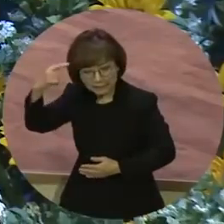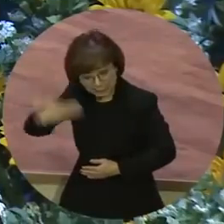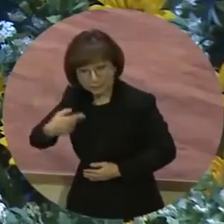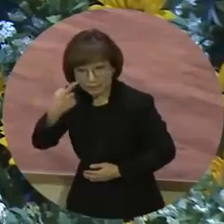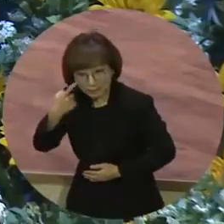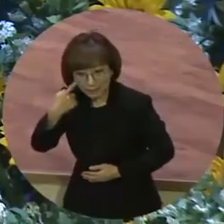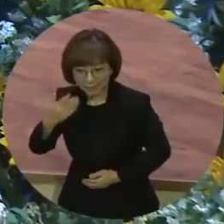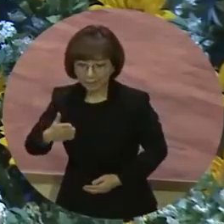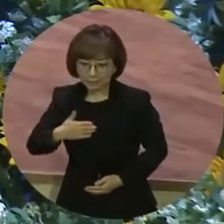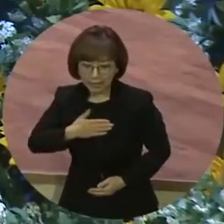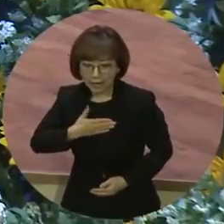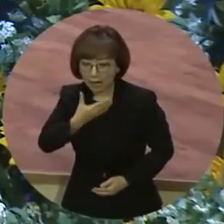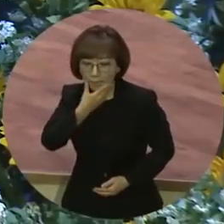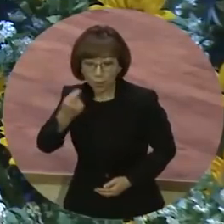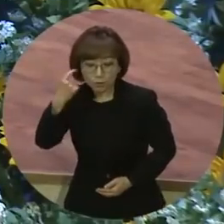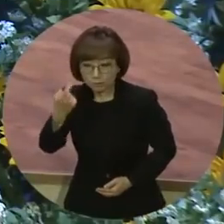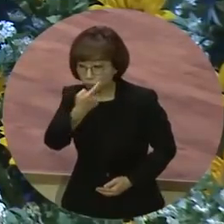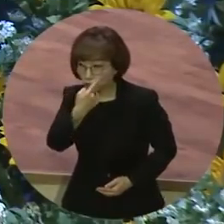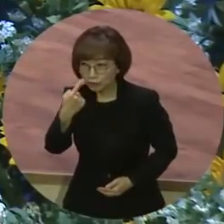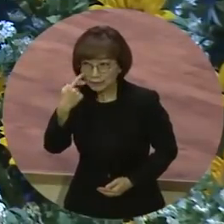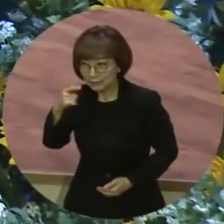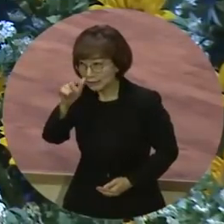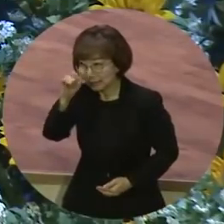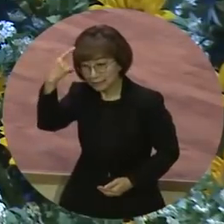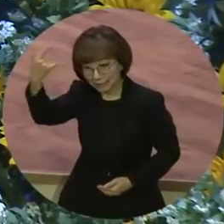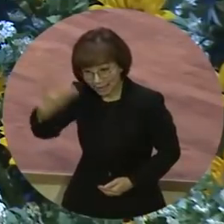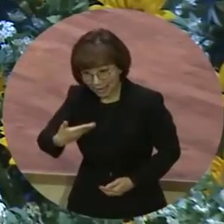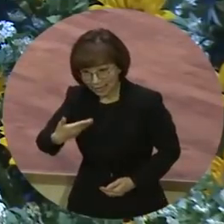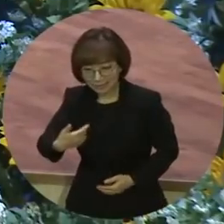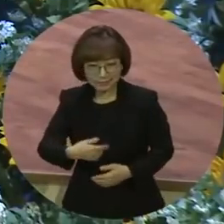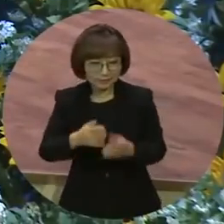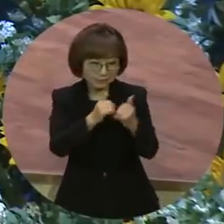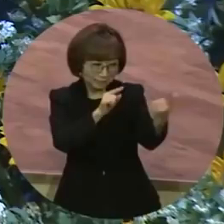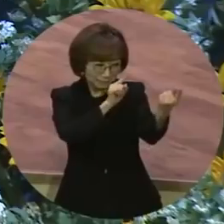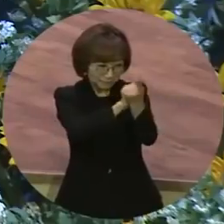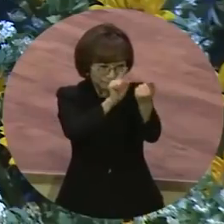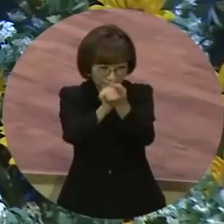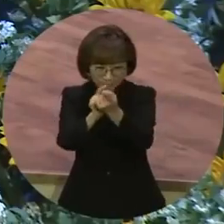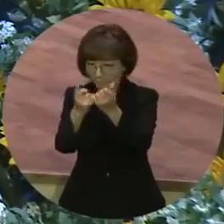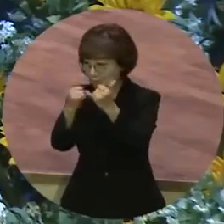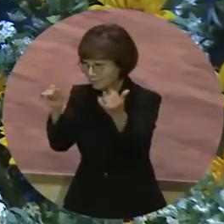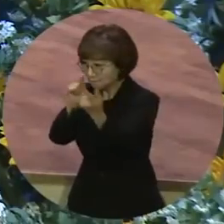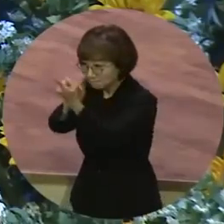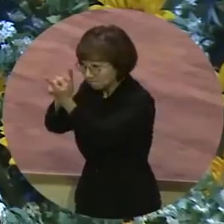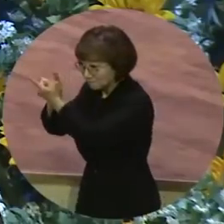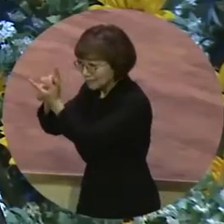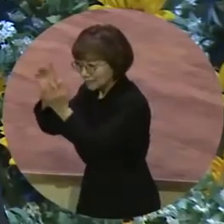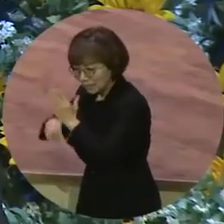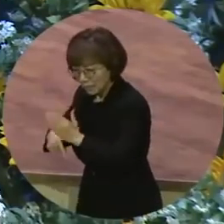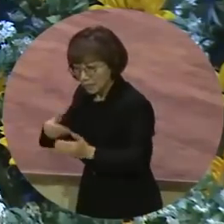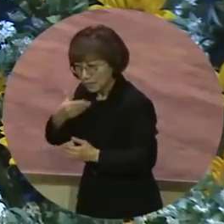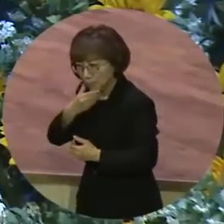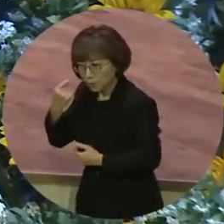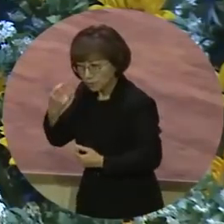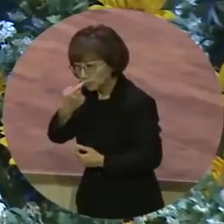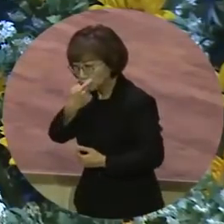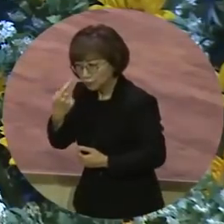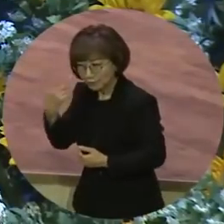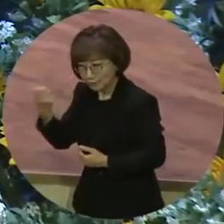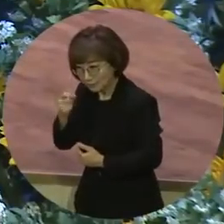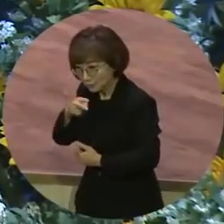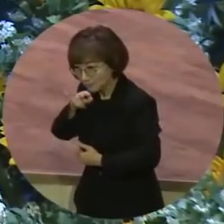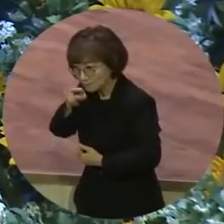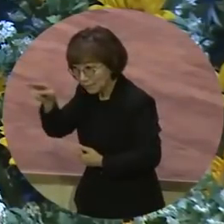나는 복음 시각을 가지고 있는가? 모든 가족을 볼 때, 사람을 볼 때, 성도를 볼 때 복음적 시각